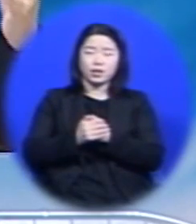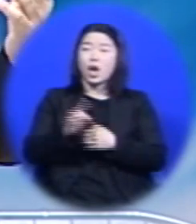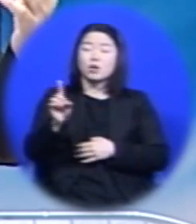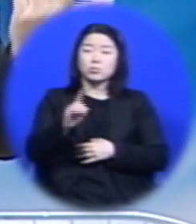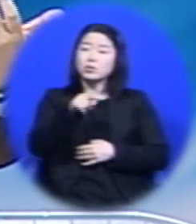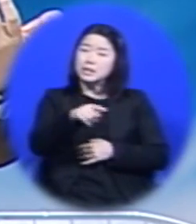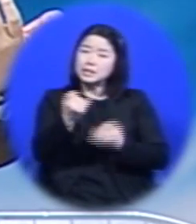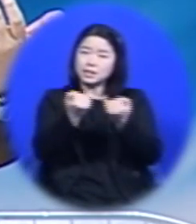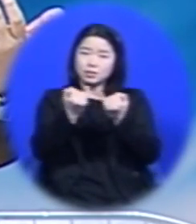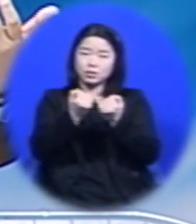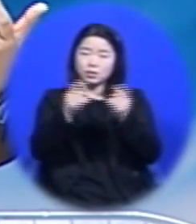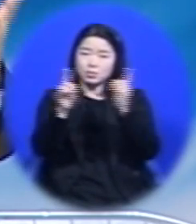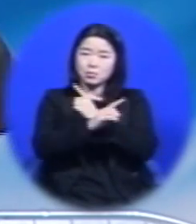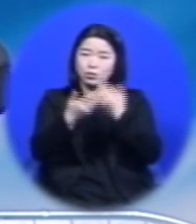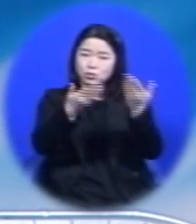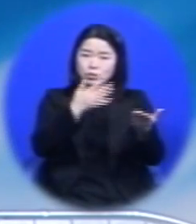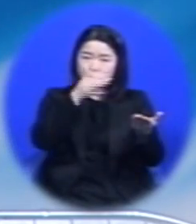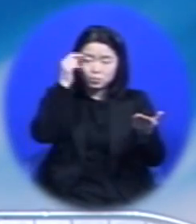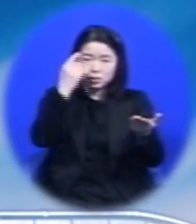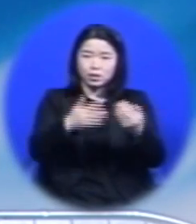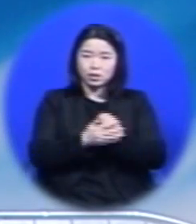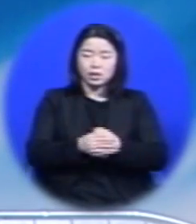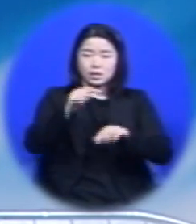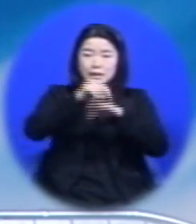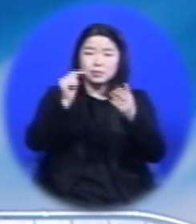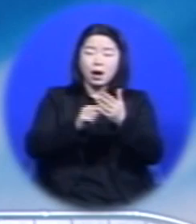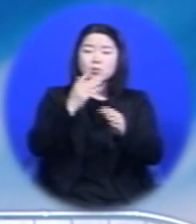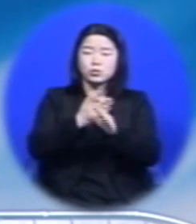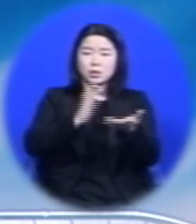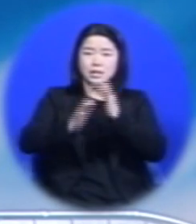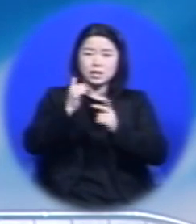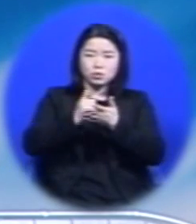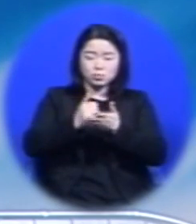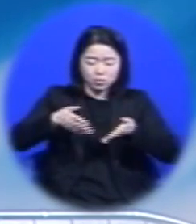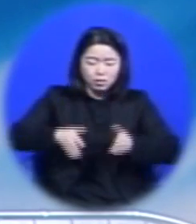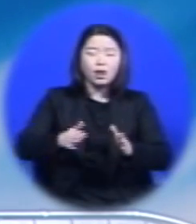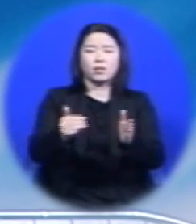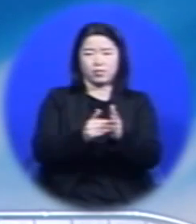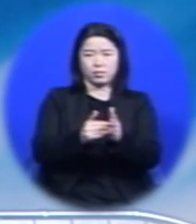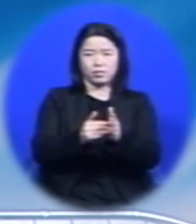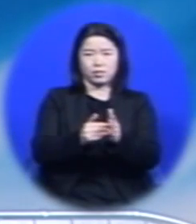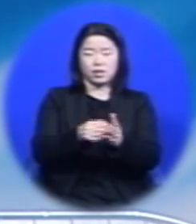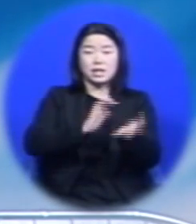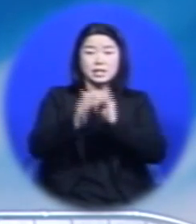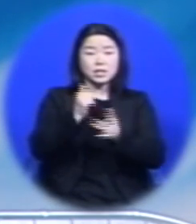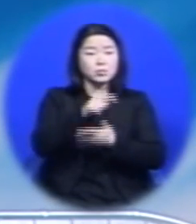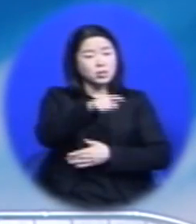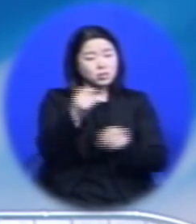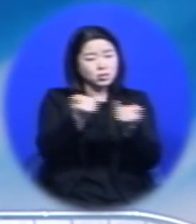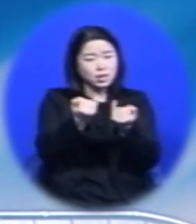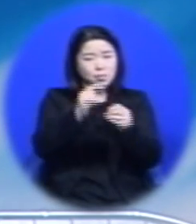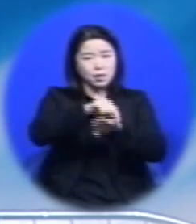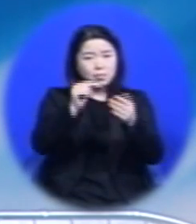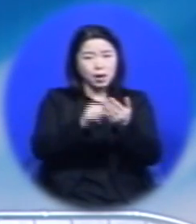소녀였을 이렇게 바꾼 거지요 그 마음의 중심에 예수님께서 태어나신 거예요 예수님이 그 자매의